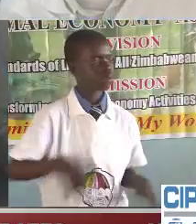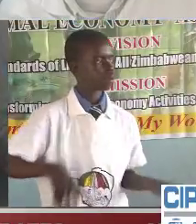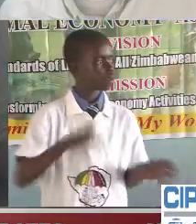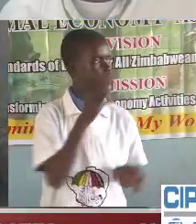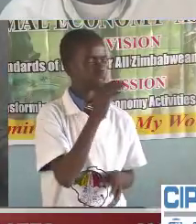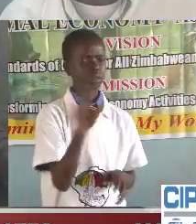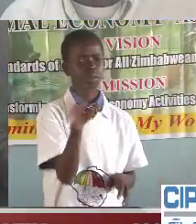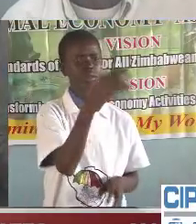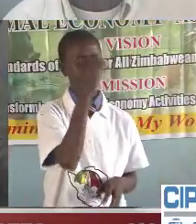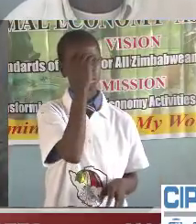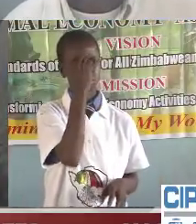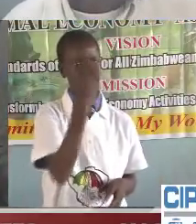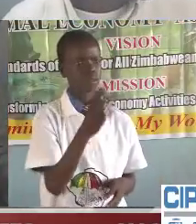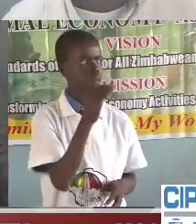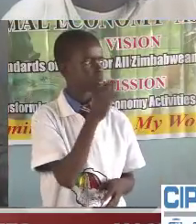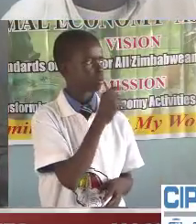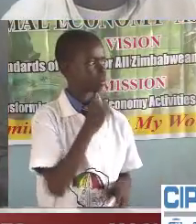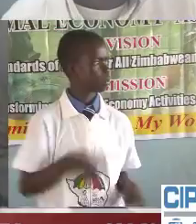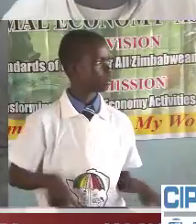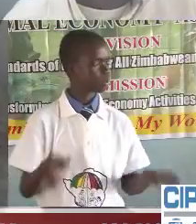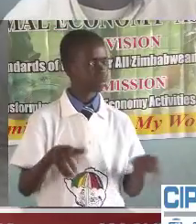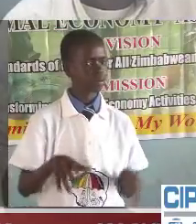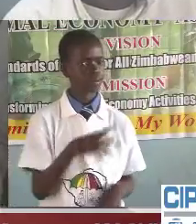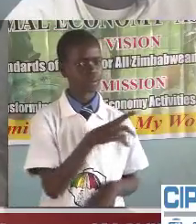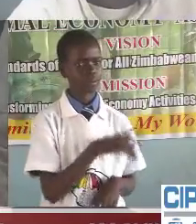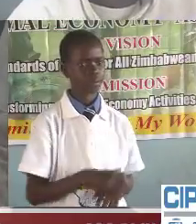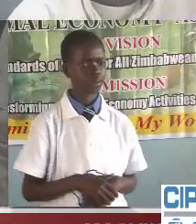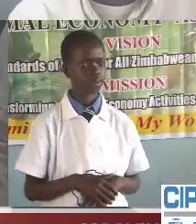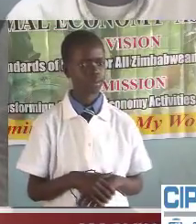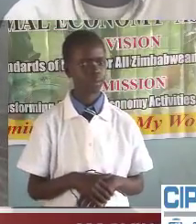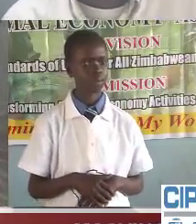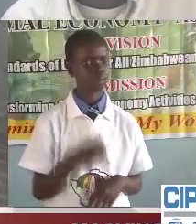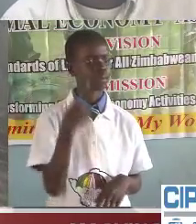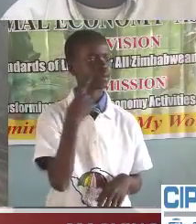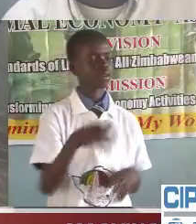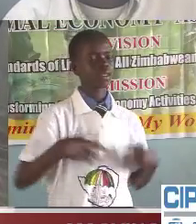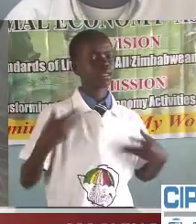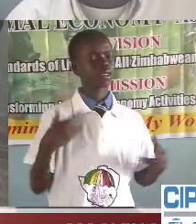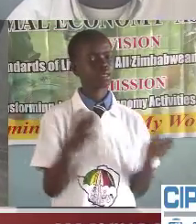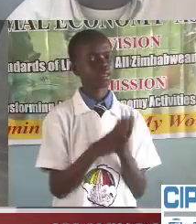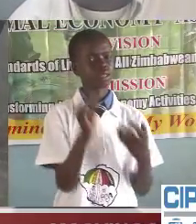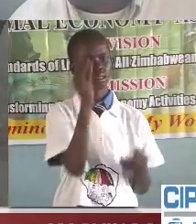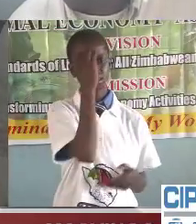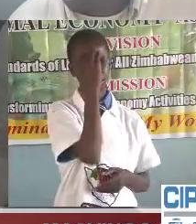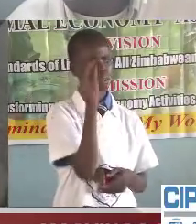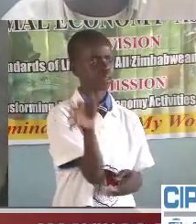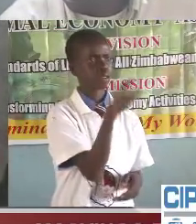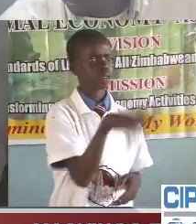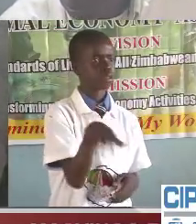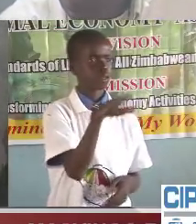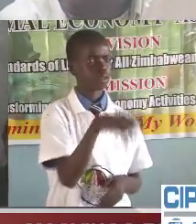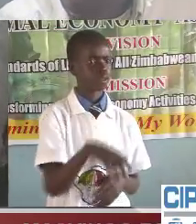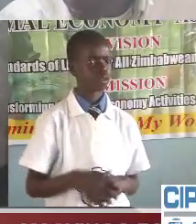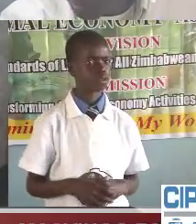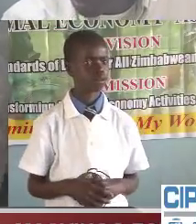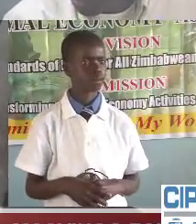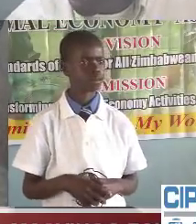ava. Nokuti tikakona kutaura tavawana kudai zokwadi hatizovaoni mabhande akumabata